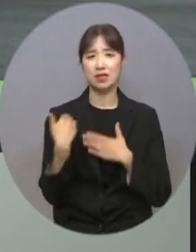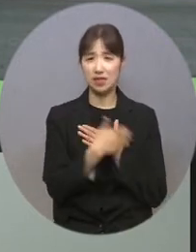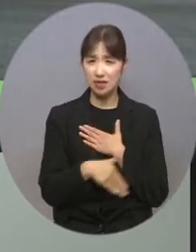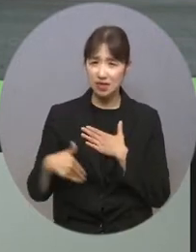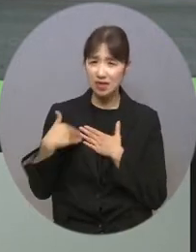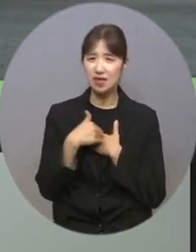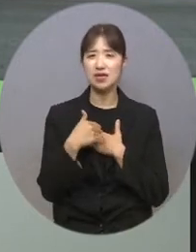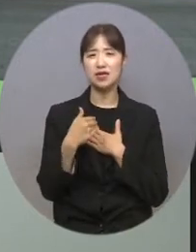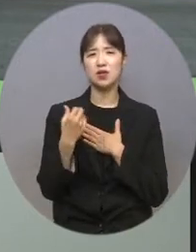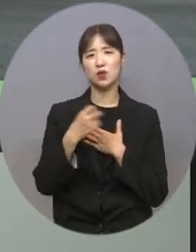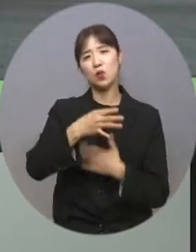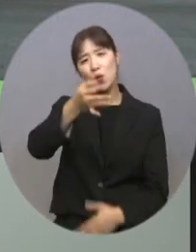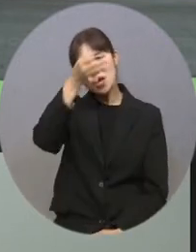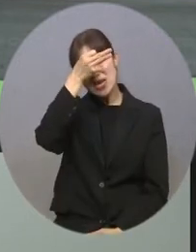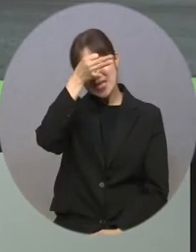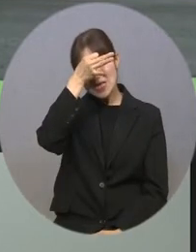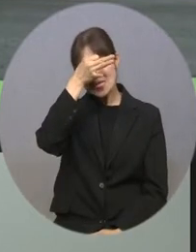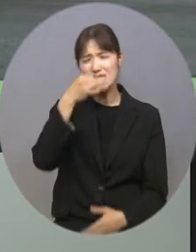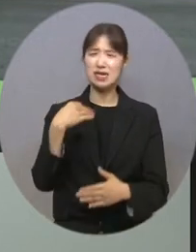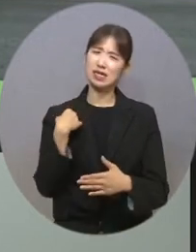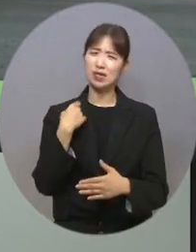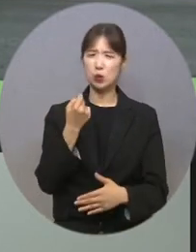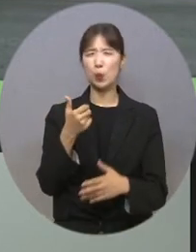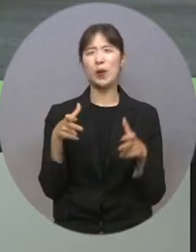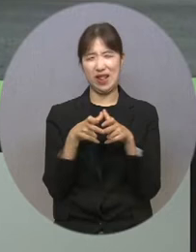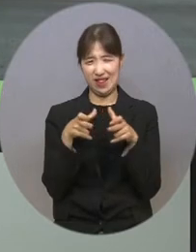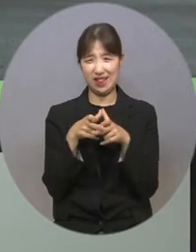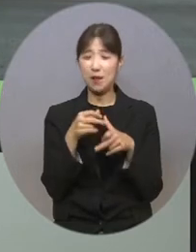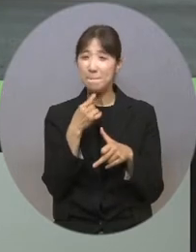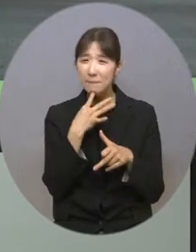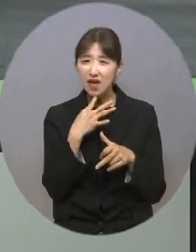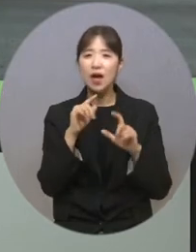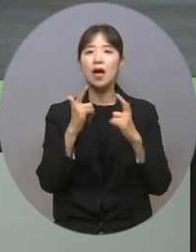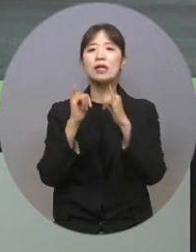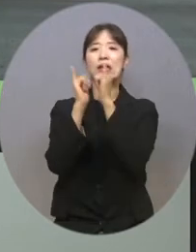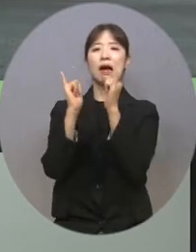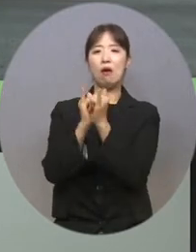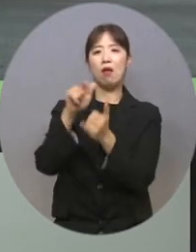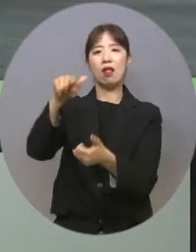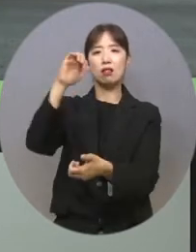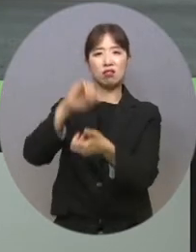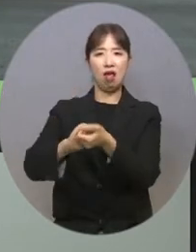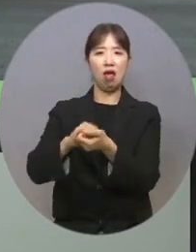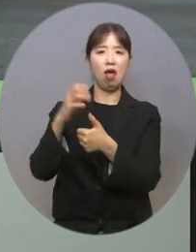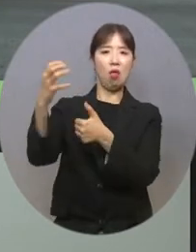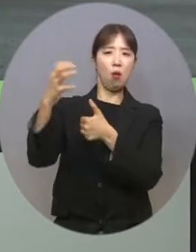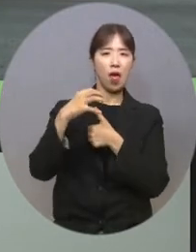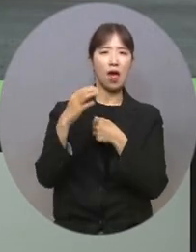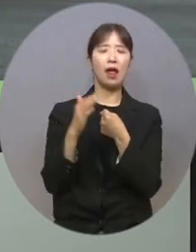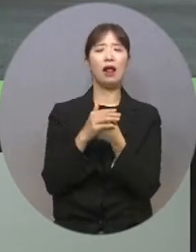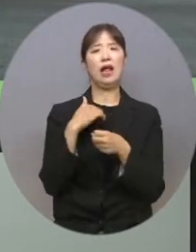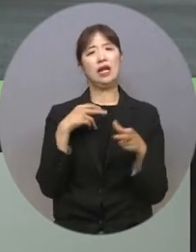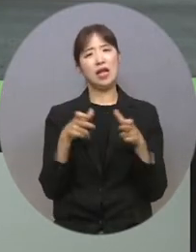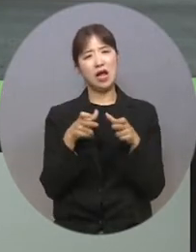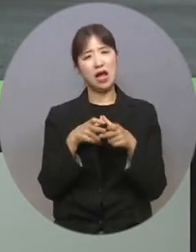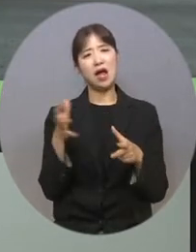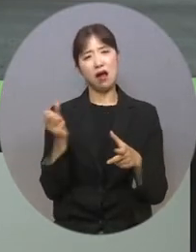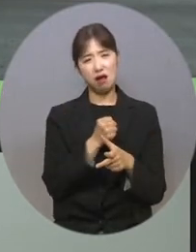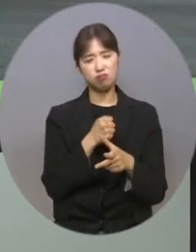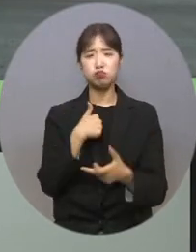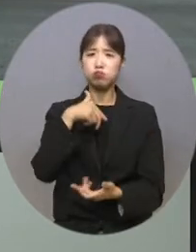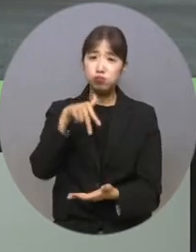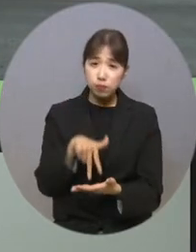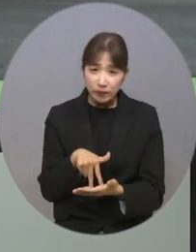어 기능적인 장이 뿐만 아니라 사회 물리적인 제약을 통해서 장애를 가지고 사는 장애인 입장에서